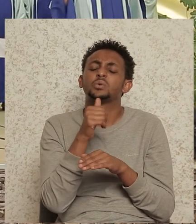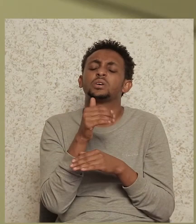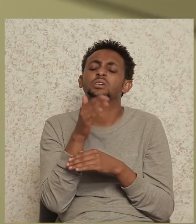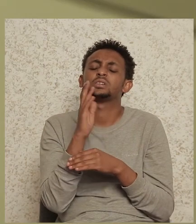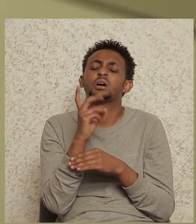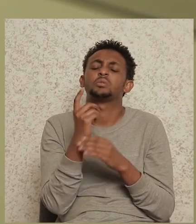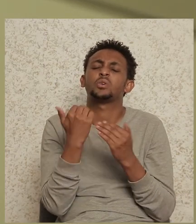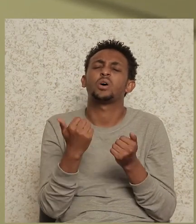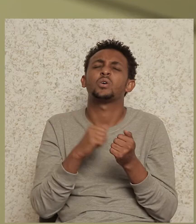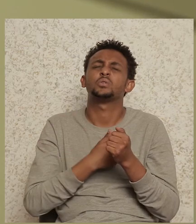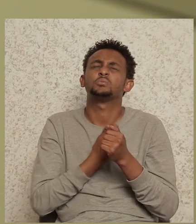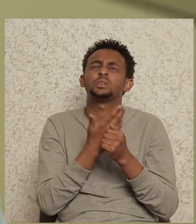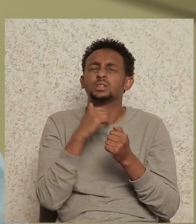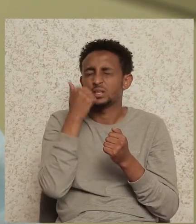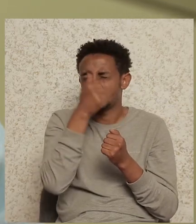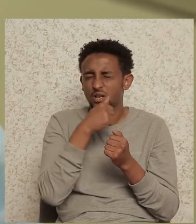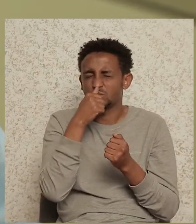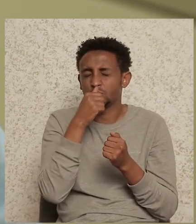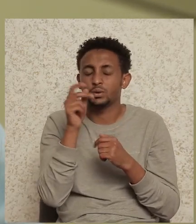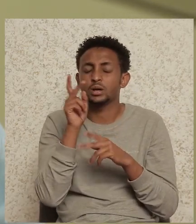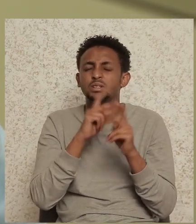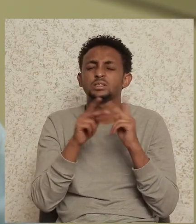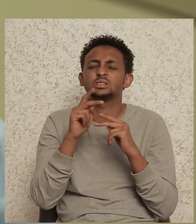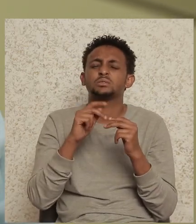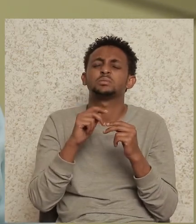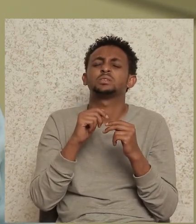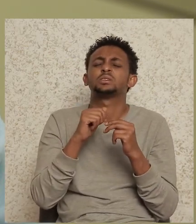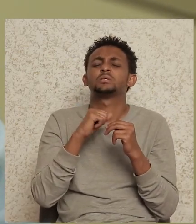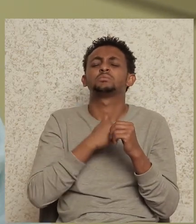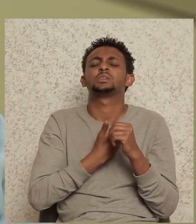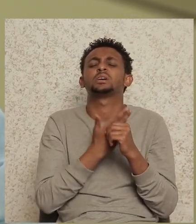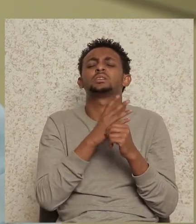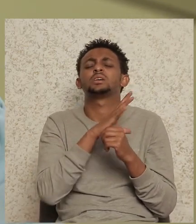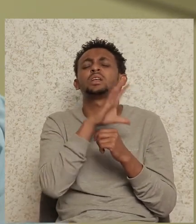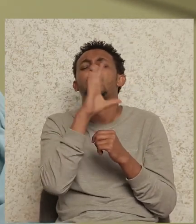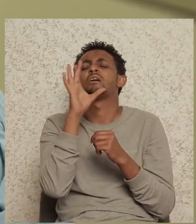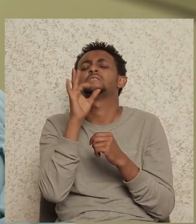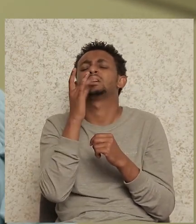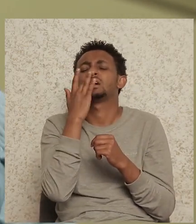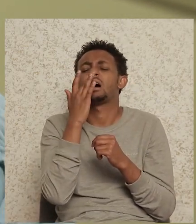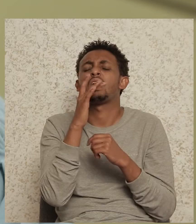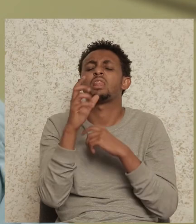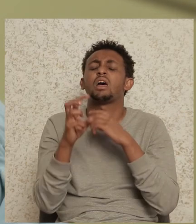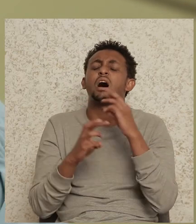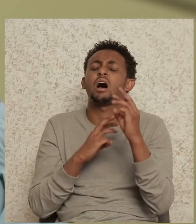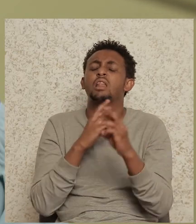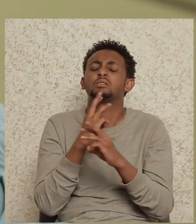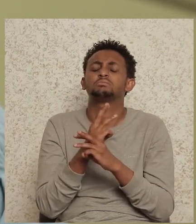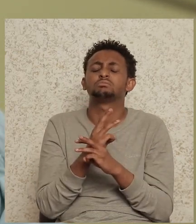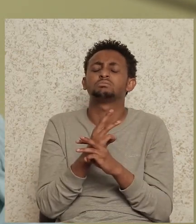አትተወን አሁን ምህረት ለኢትዮጵያ ህዝብ ምህረት ለአፍሪካ እግዚአብሔር ሆይ